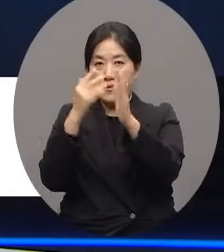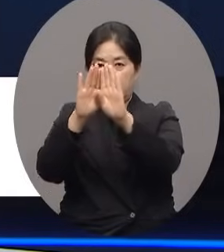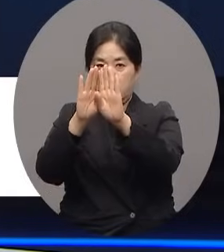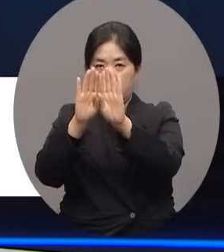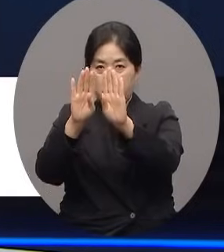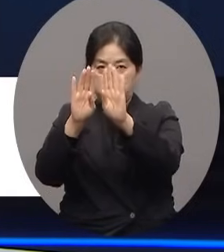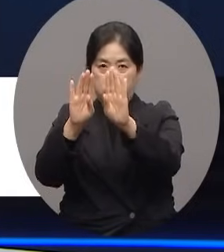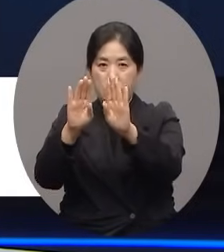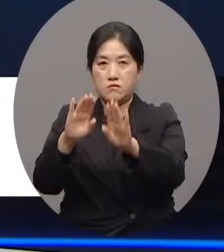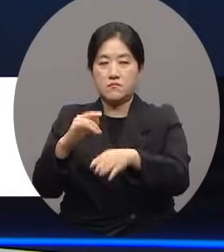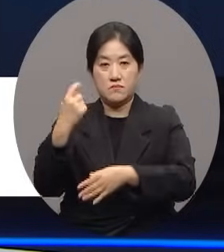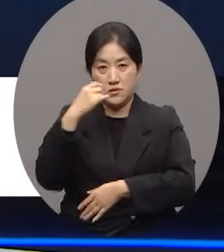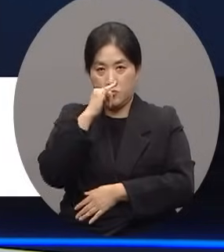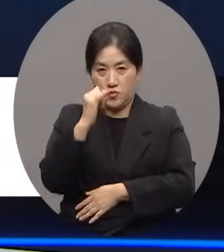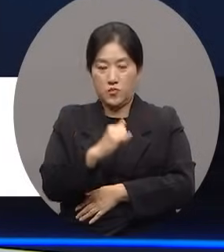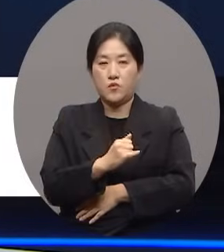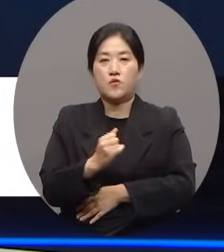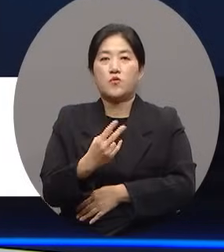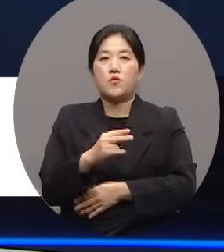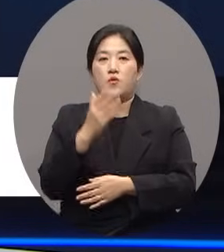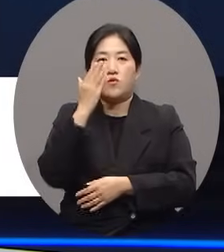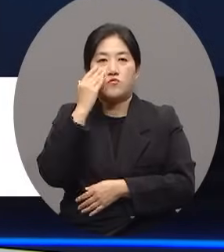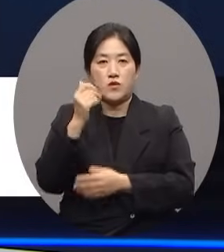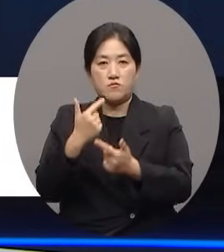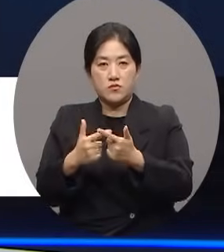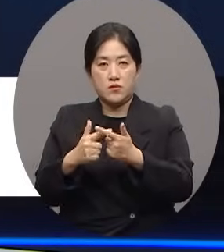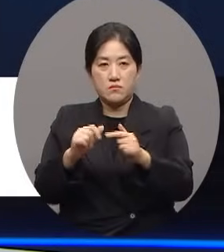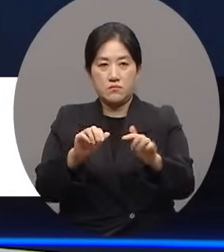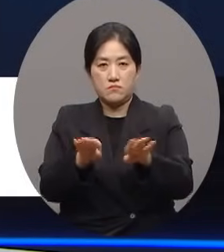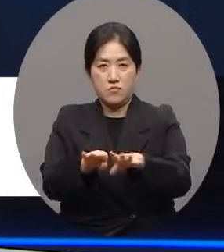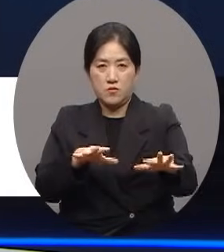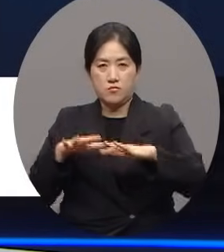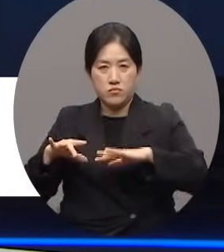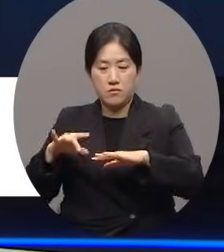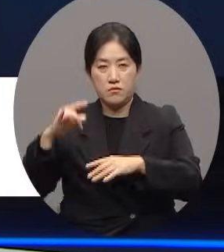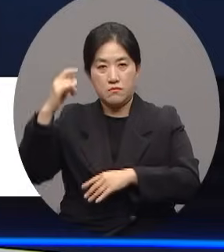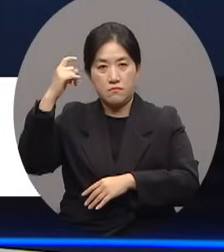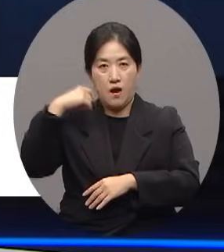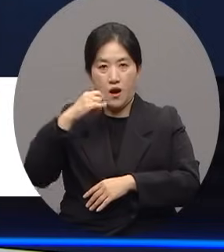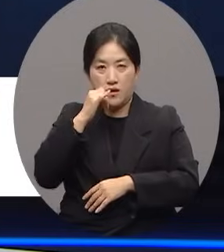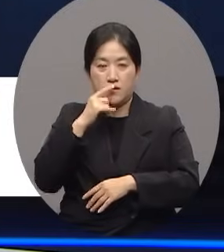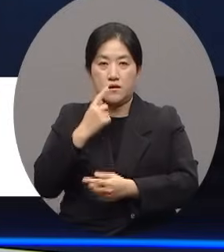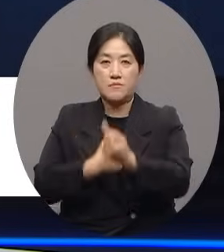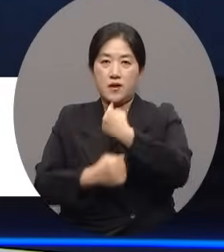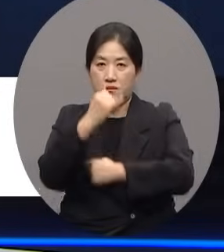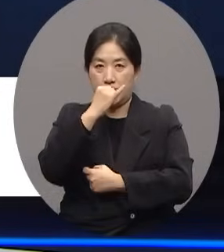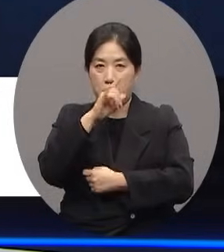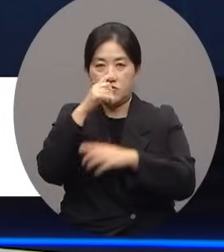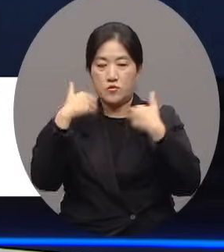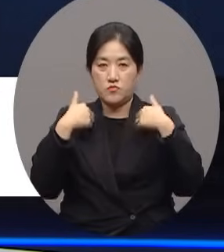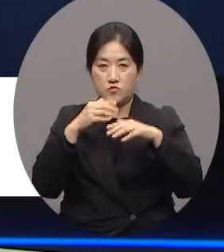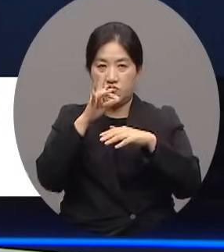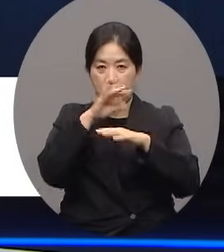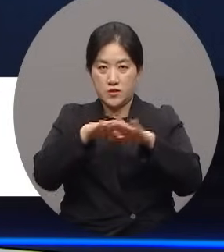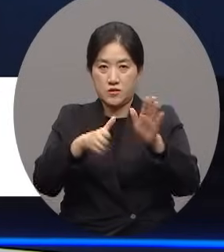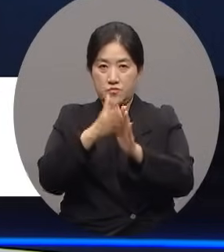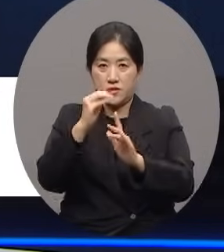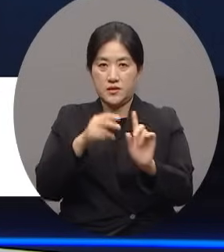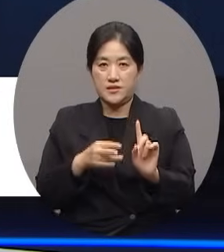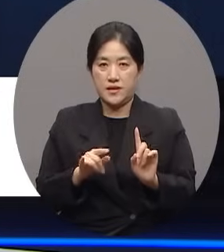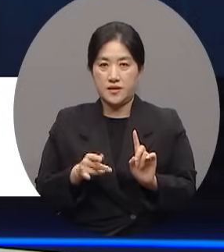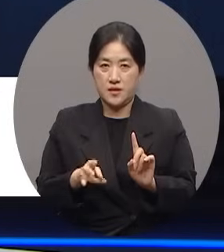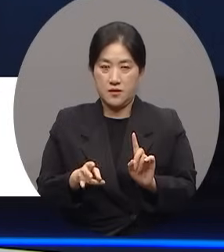진동이 느껴졌고, 울산, 부산에서도 지진을 느꼈다는 신고 접수가 잇따랐습니다. 정부는 중대본